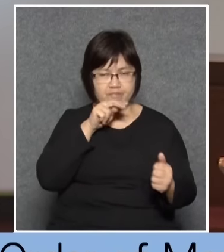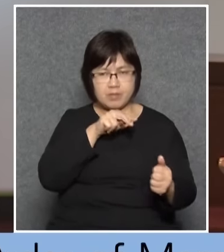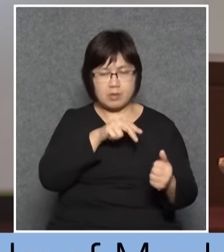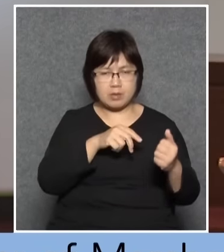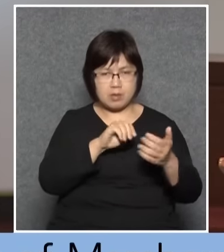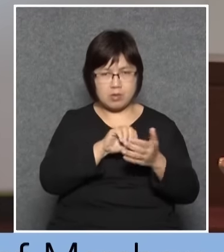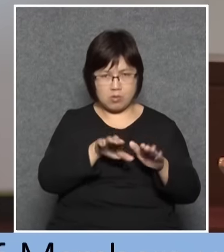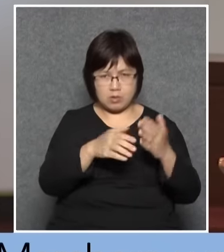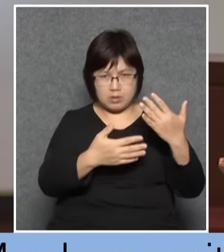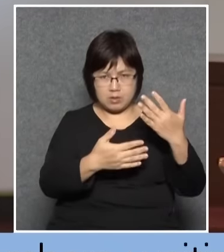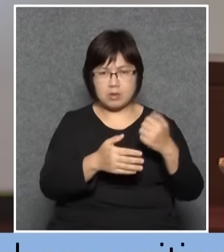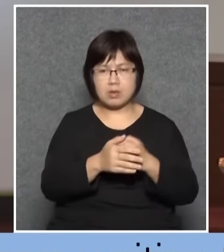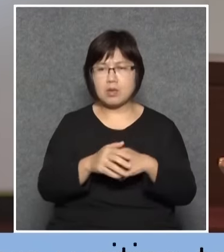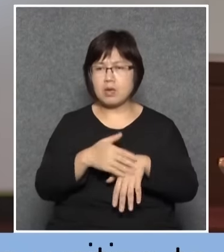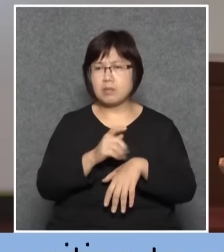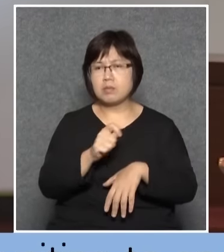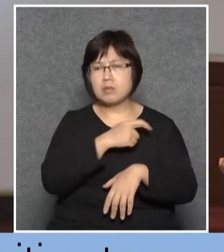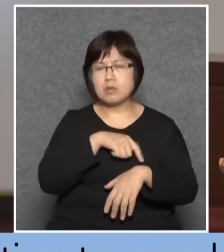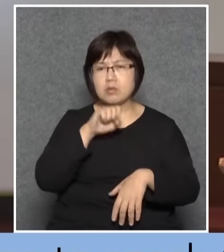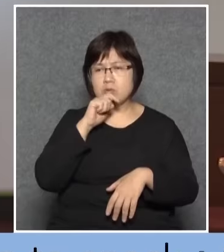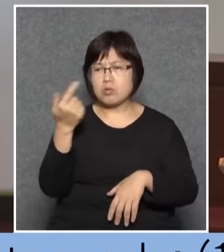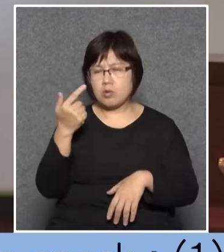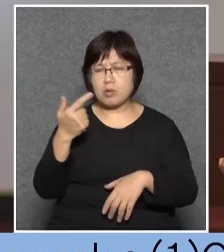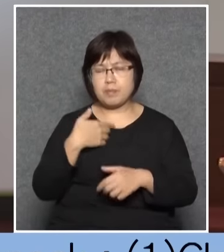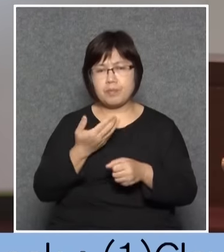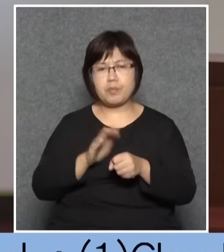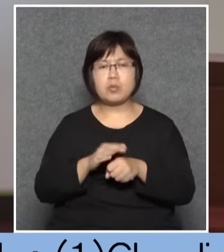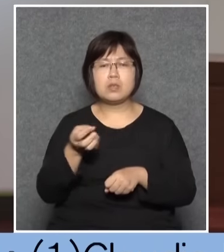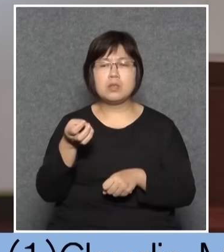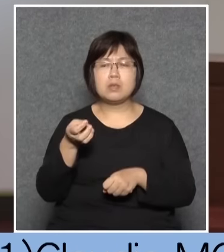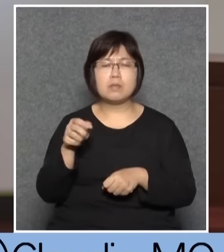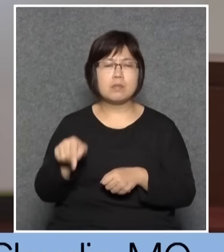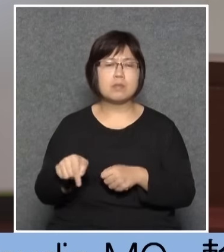才涂謹申都講了很多的了，我有少少補充的，就是